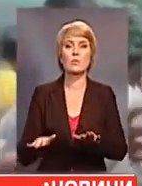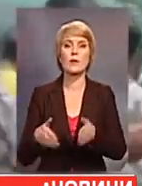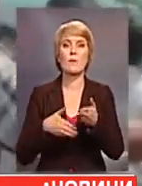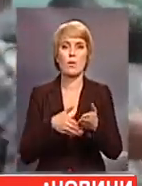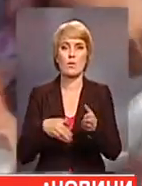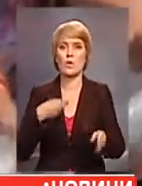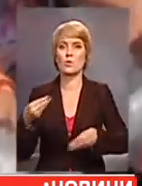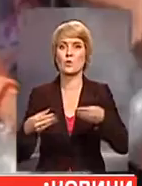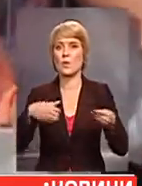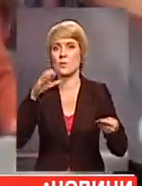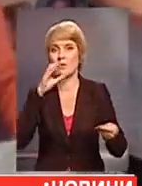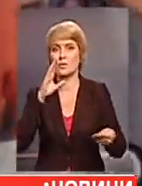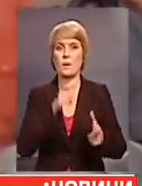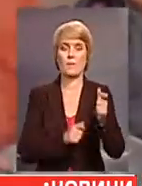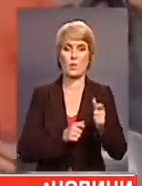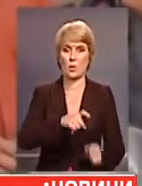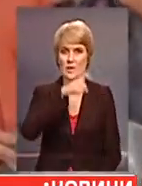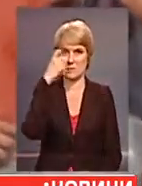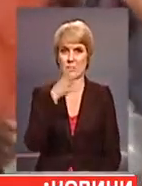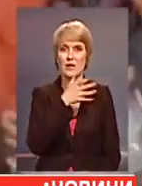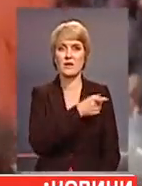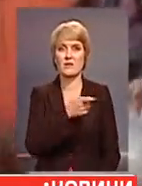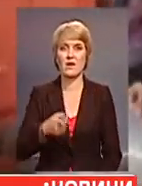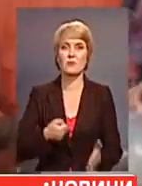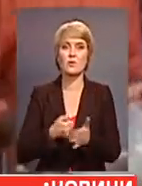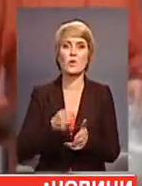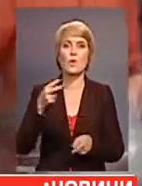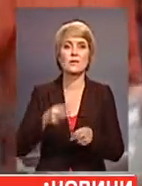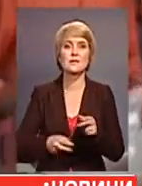і молоко. Спека триватиме в Індії до кінця тижня, прогнозують метеорологи.